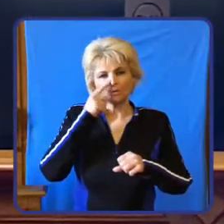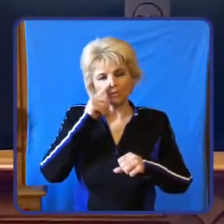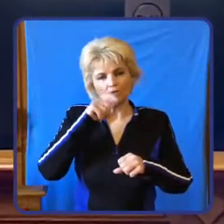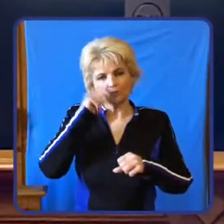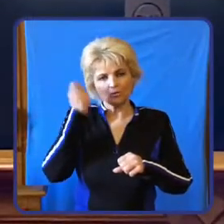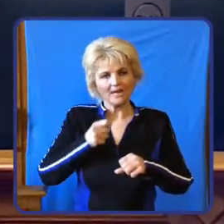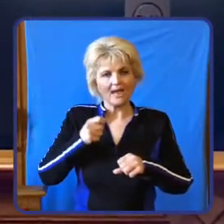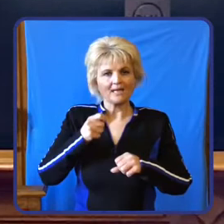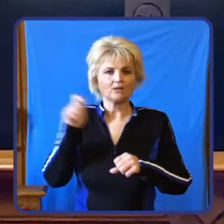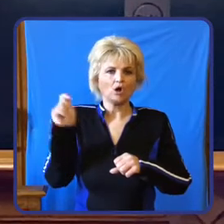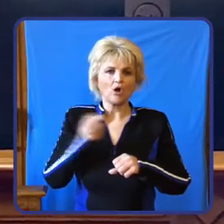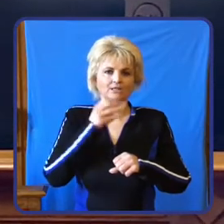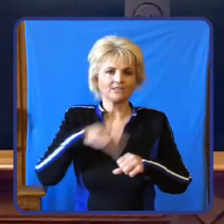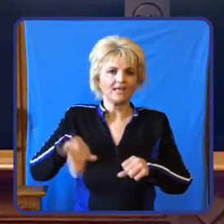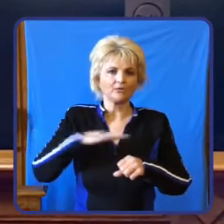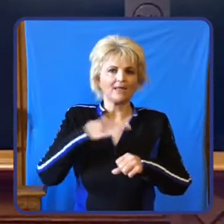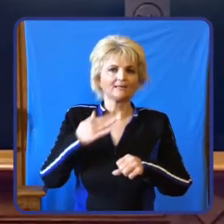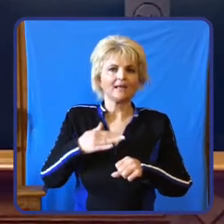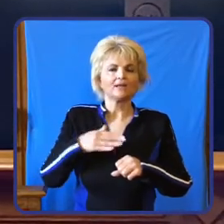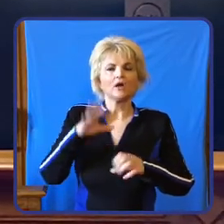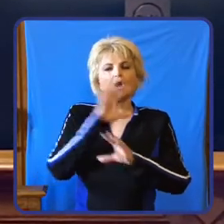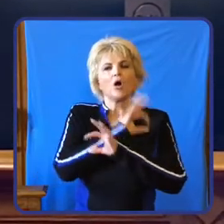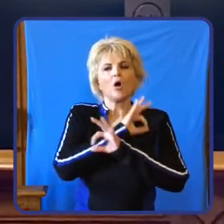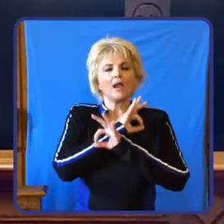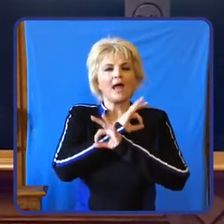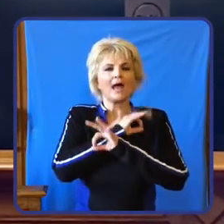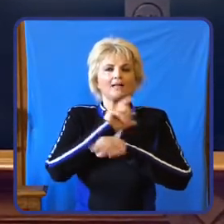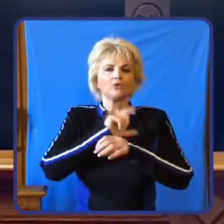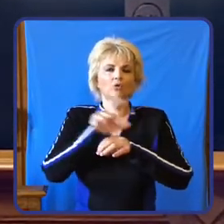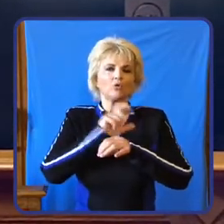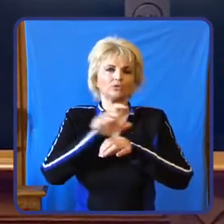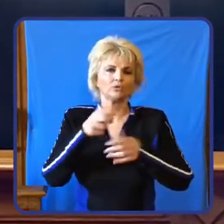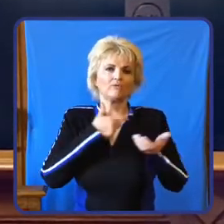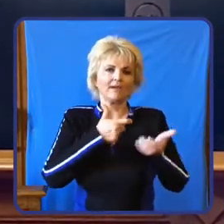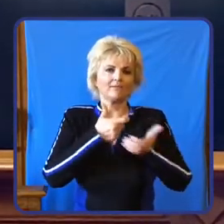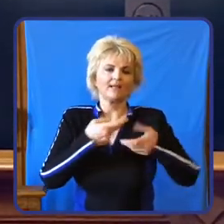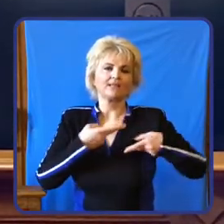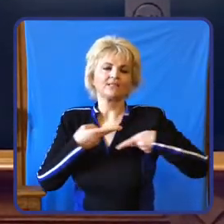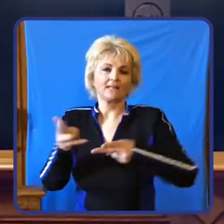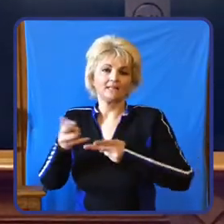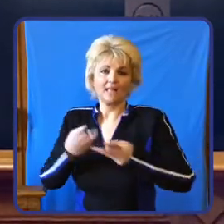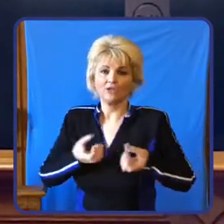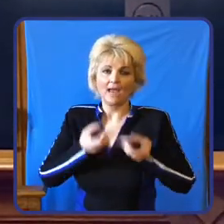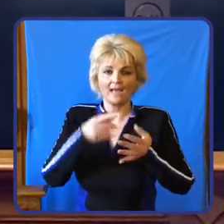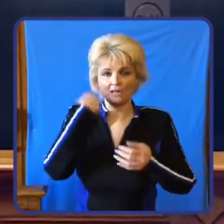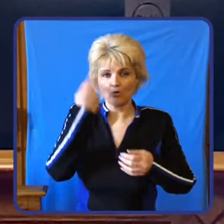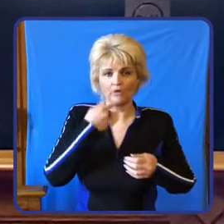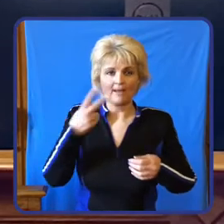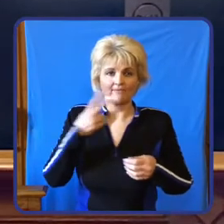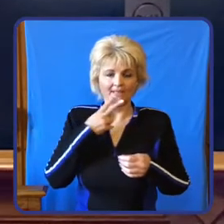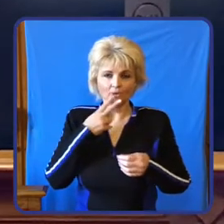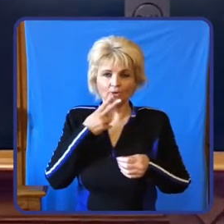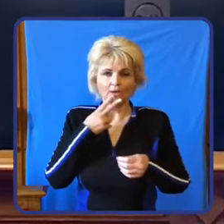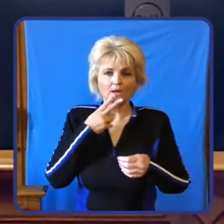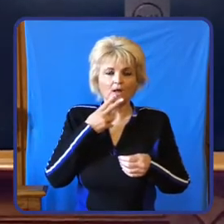Viktor engedélyezte Magyarország területén halált okozó fegyverek átszállítását az ukrán háborúba, Orbán Viktor engedélyezte fegyverszállítást a magyar légtéren